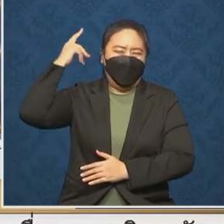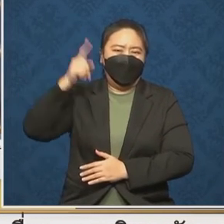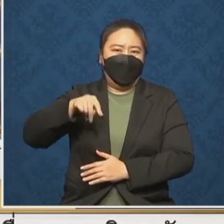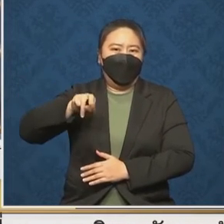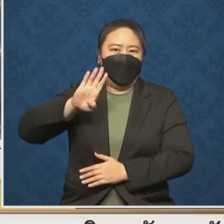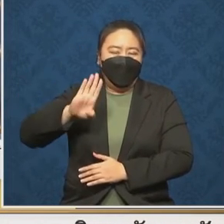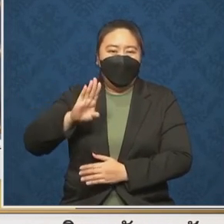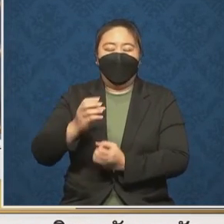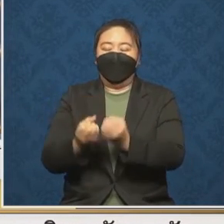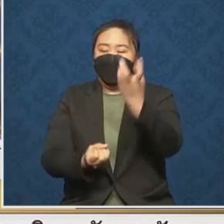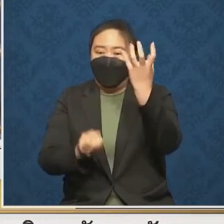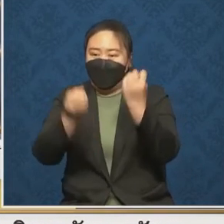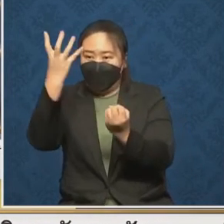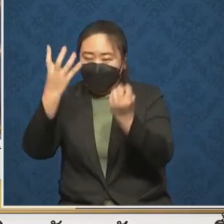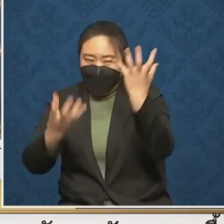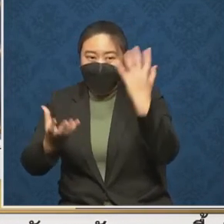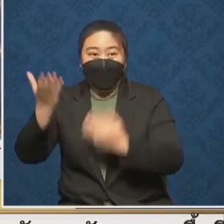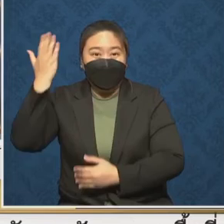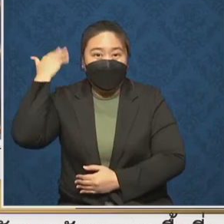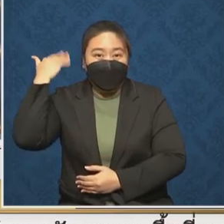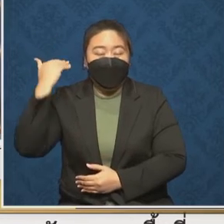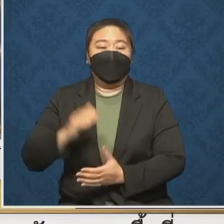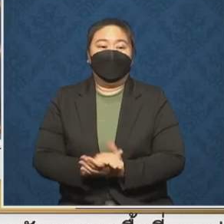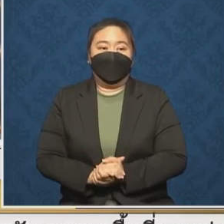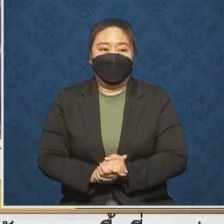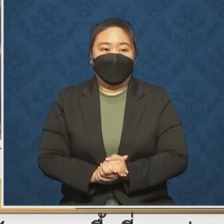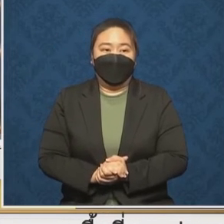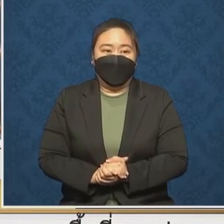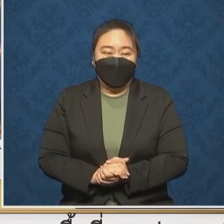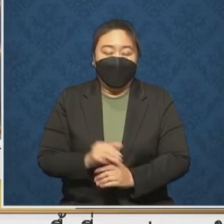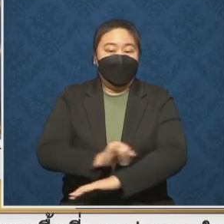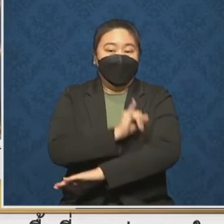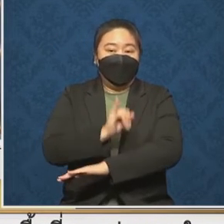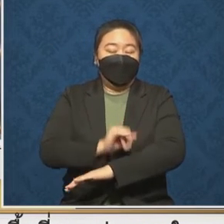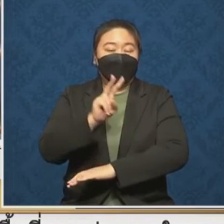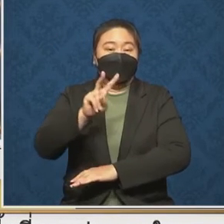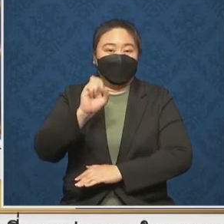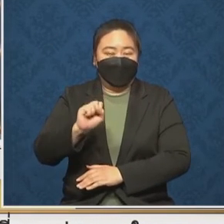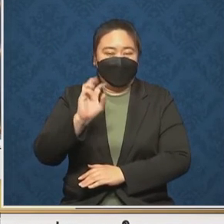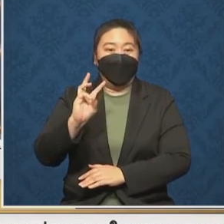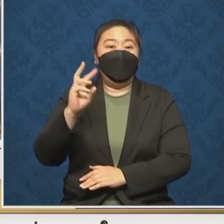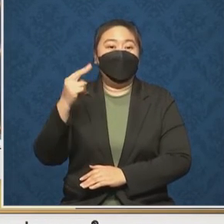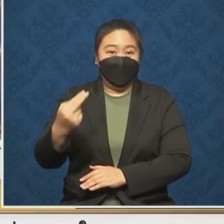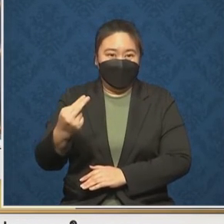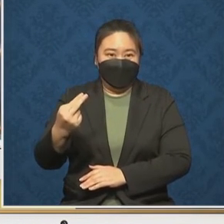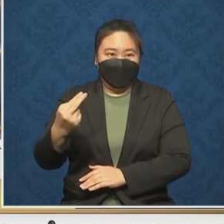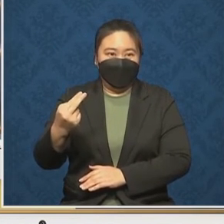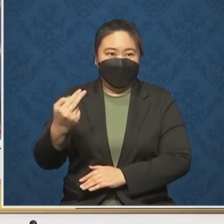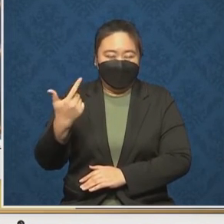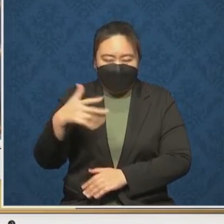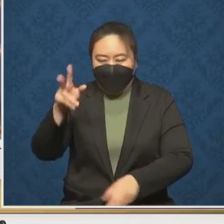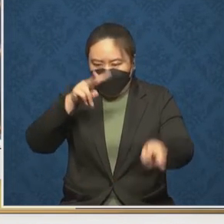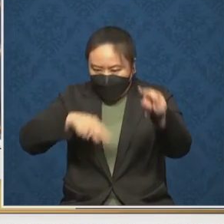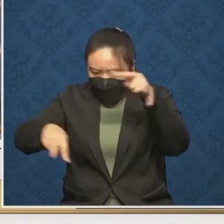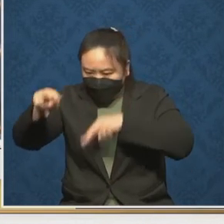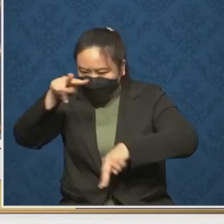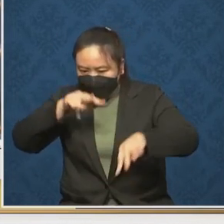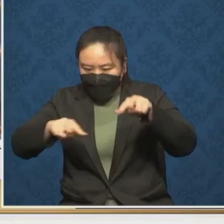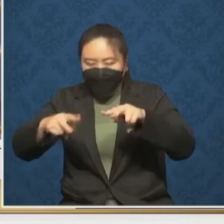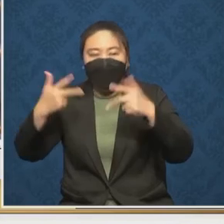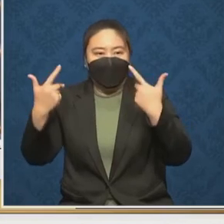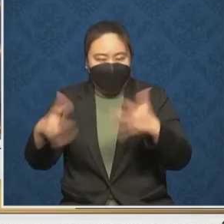สุหัยปดีที่ 2,60,000 ไ่ปากฎได้มีการพิสูรมาแล้วว่า